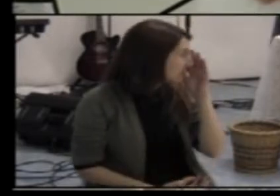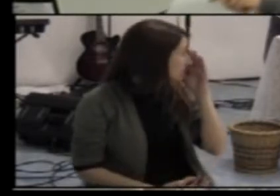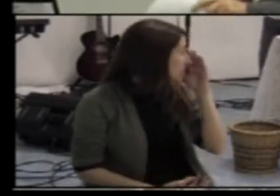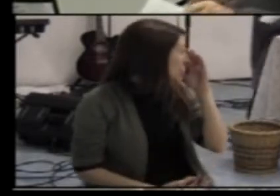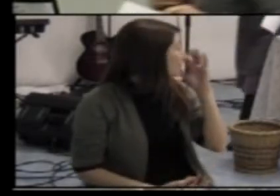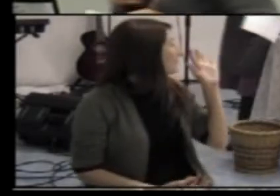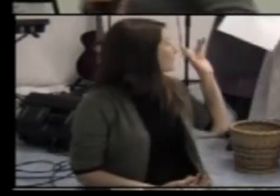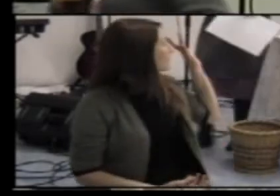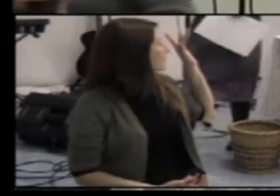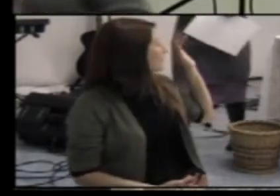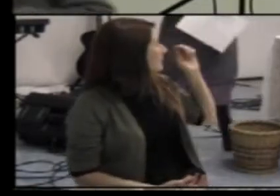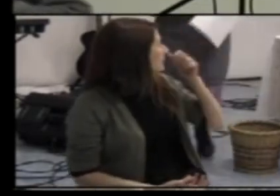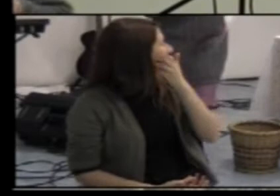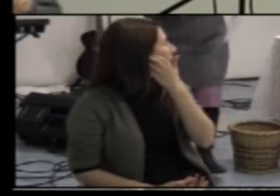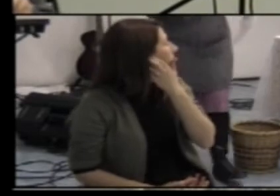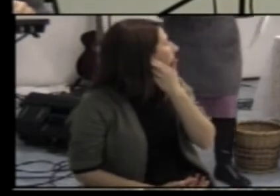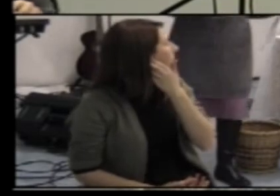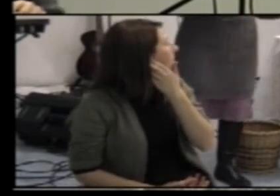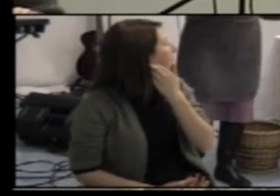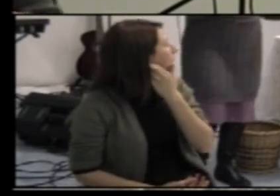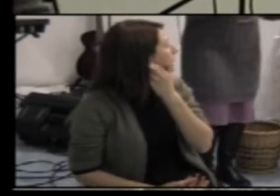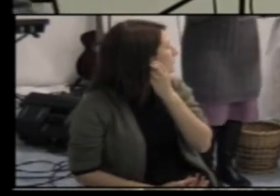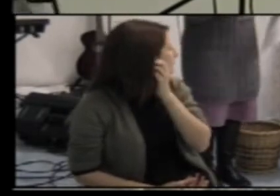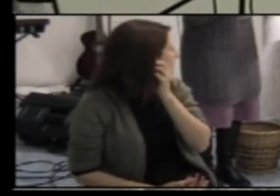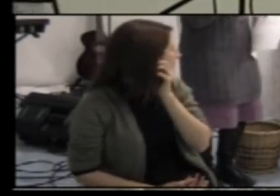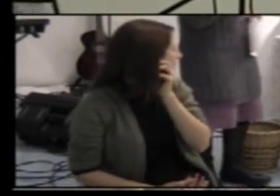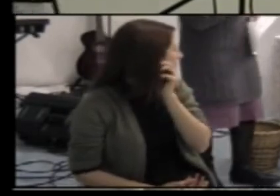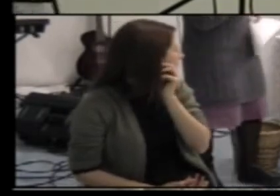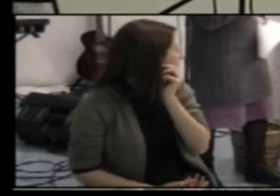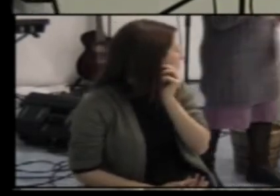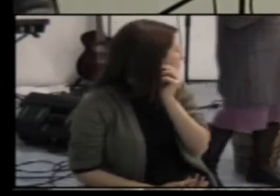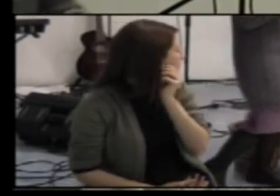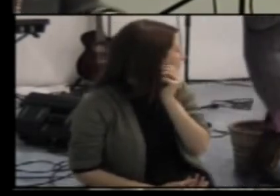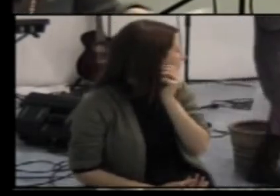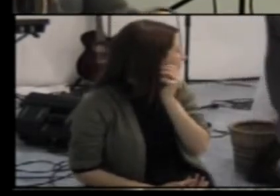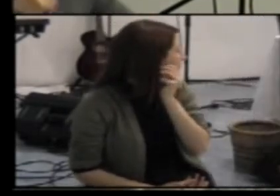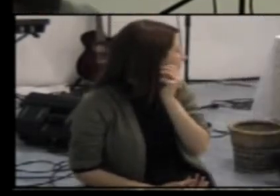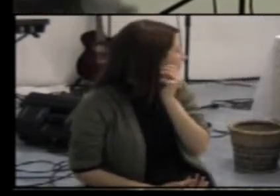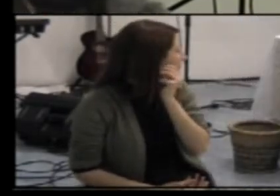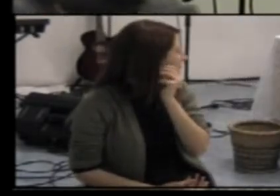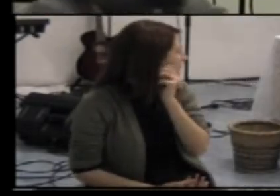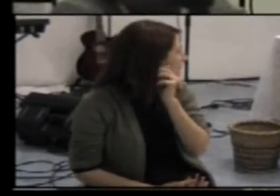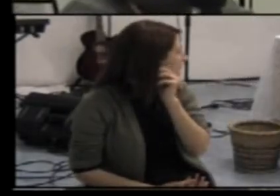Dio aveva fatto un patto attraverso Mosè. Quando ha portato il popolo di Israele fuori dall'Egitto,